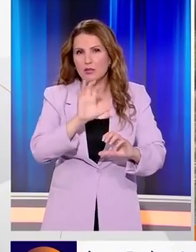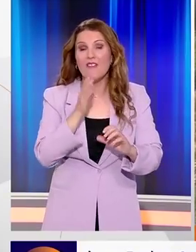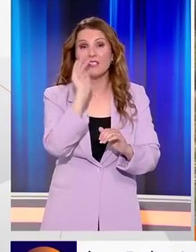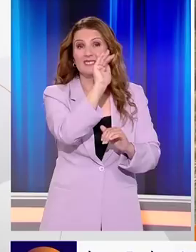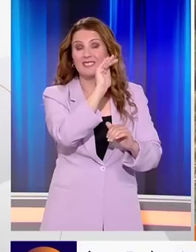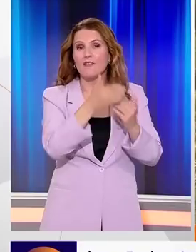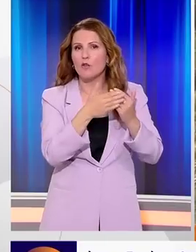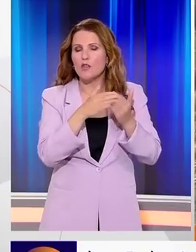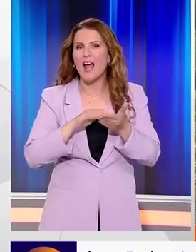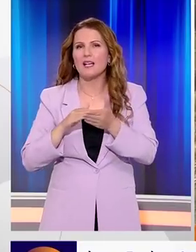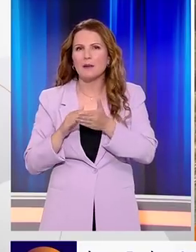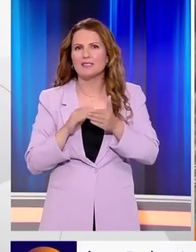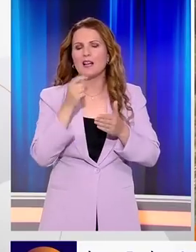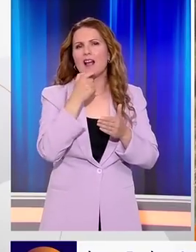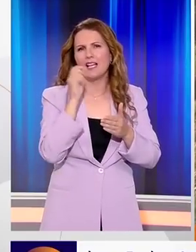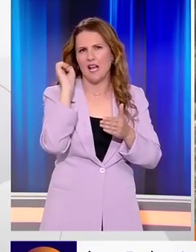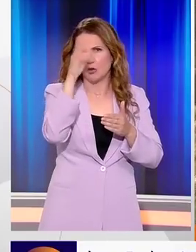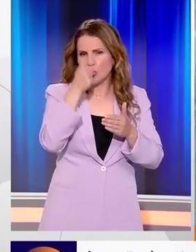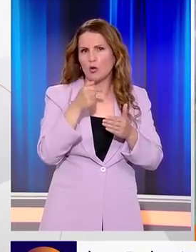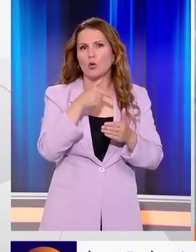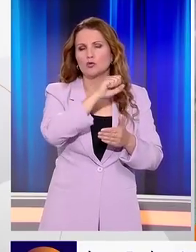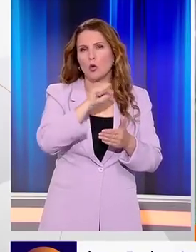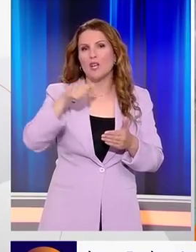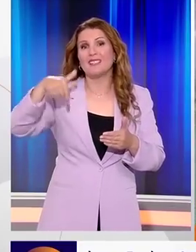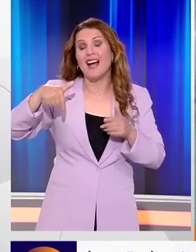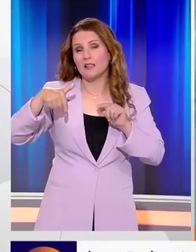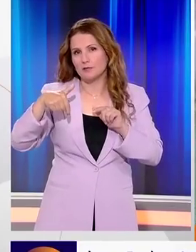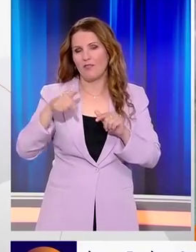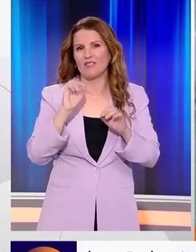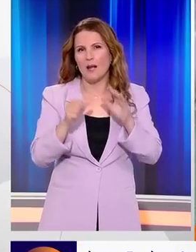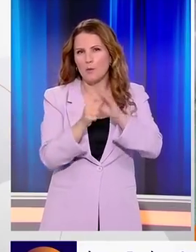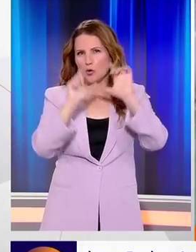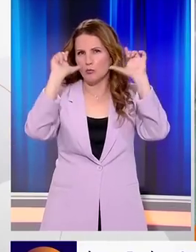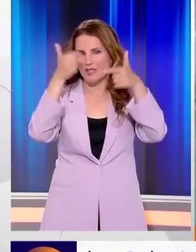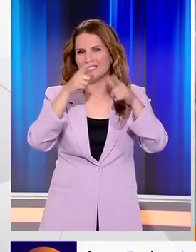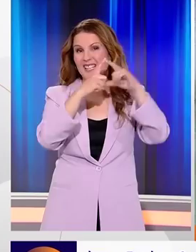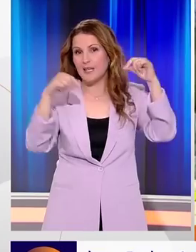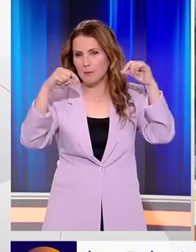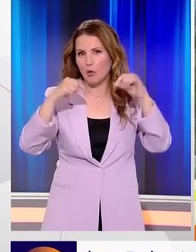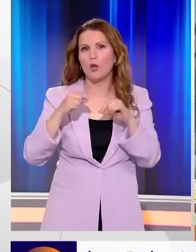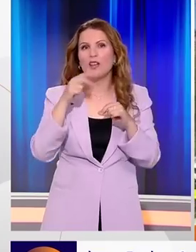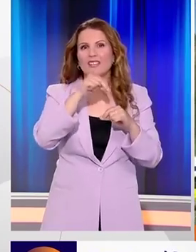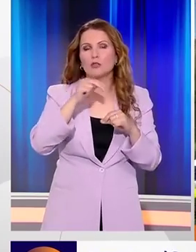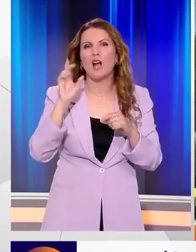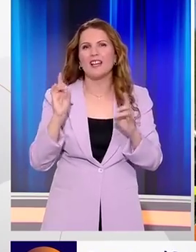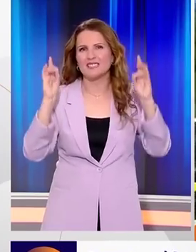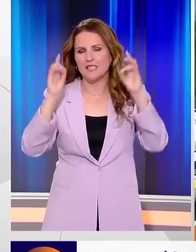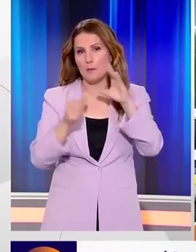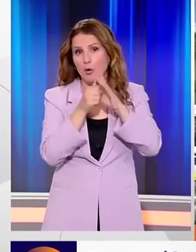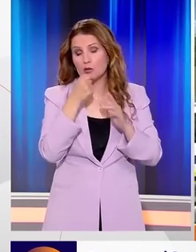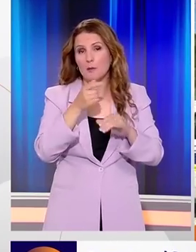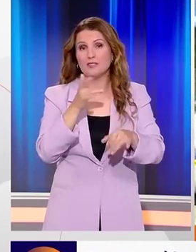ζητήσει βοήθεια από άλλες υπηρεσίες όπως την Scotland Yard. Μέσω ανακοίνωσης της Προεδρίας της Δημοκρατίας της Κύπρου, ο Νίκος Αναστασιάδης